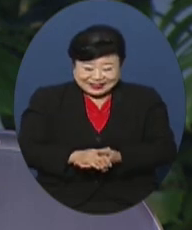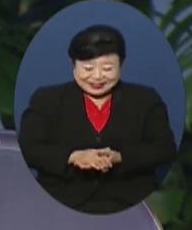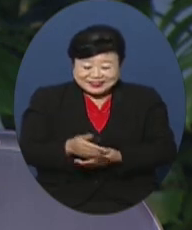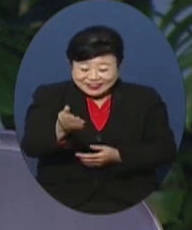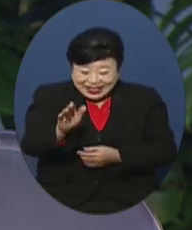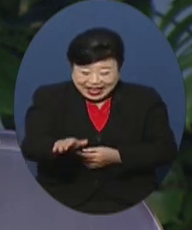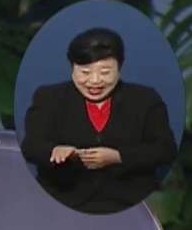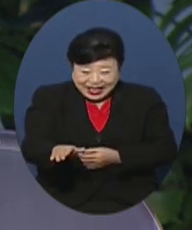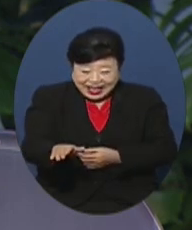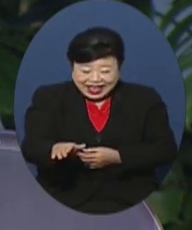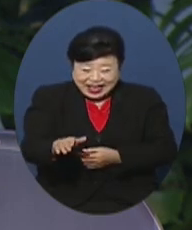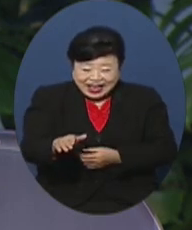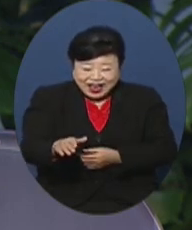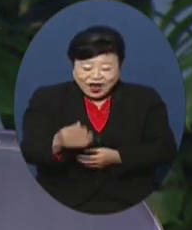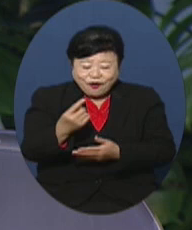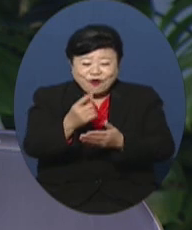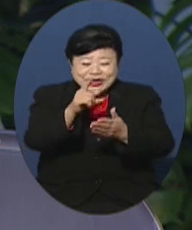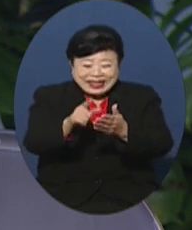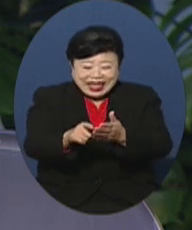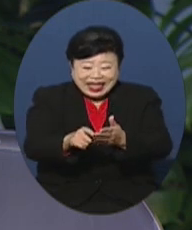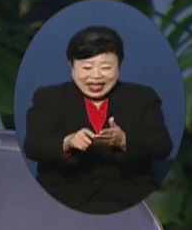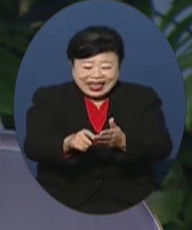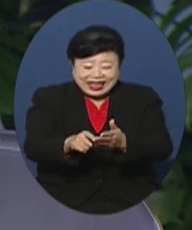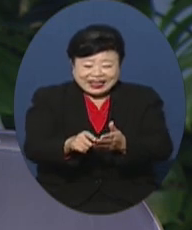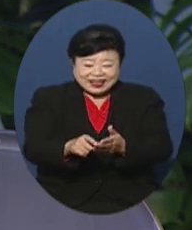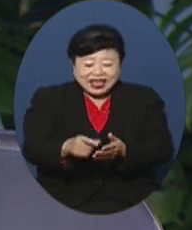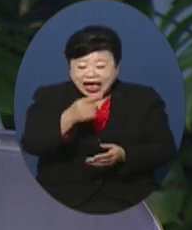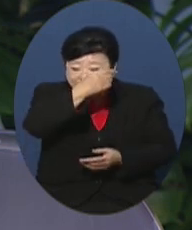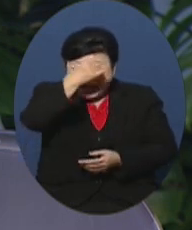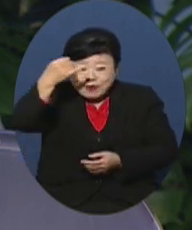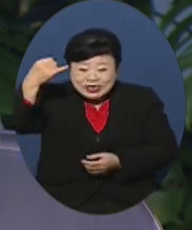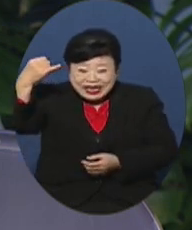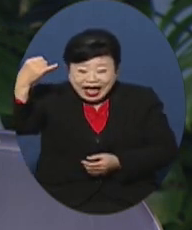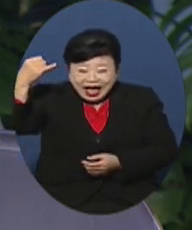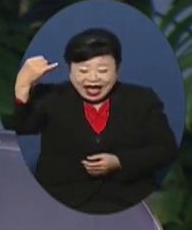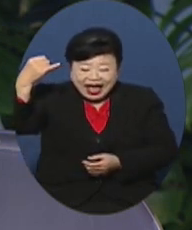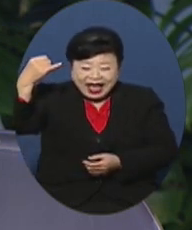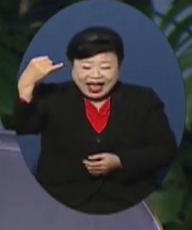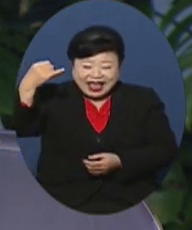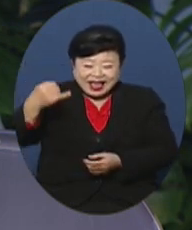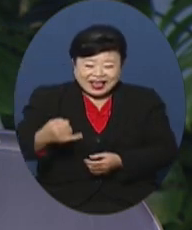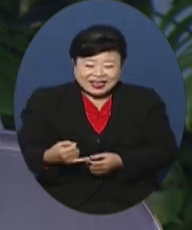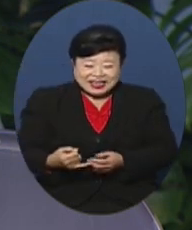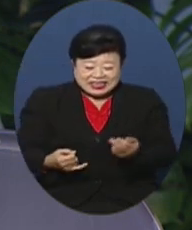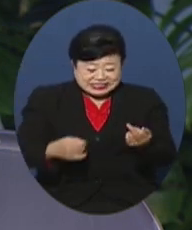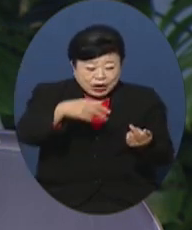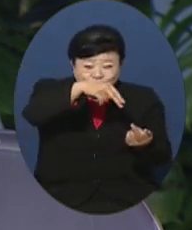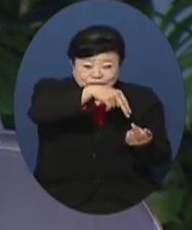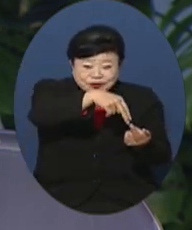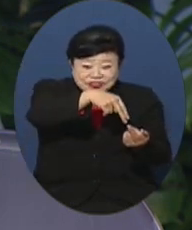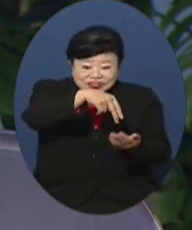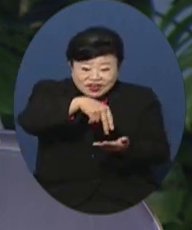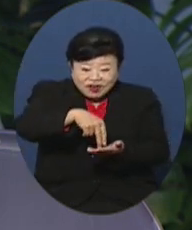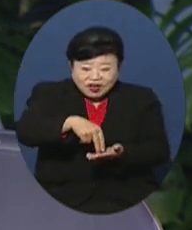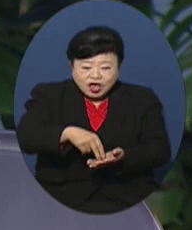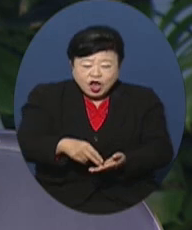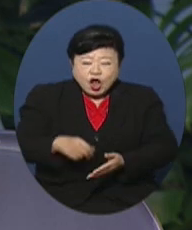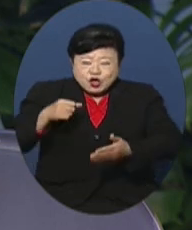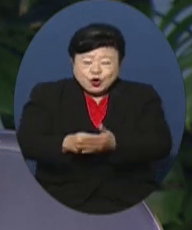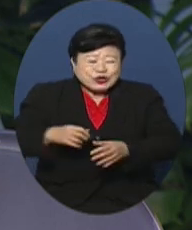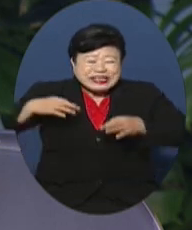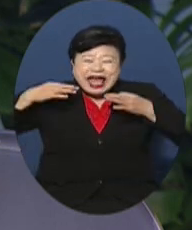그런데 내가 올 때 되면 우리 할머니 산 꼭대기 위에서